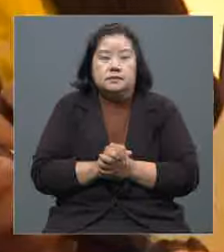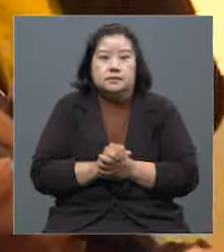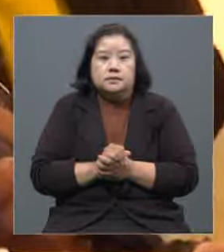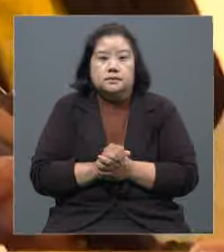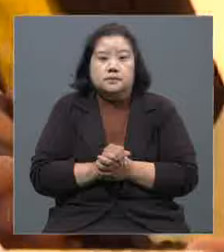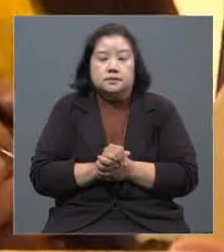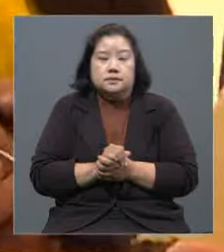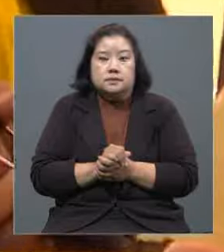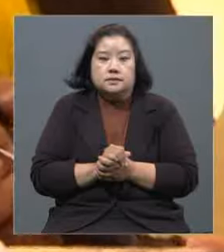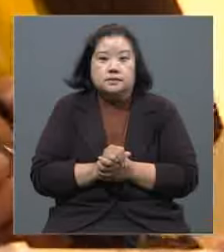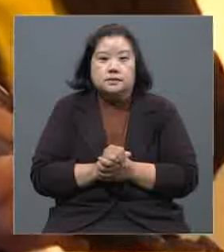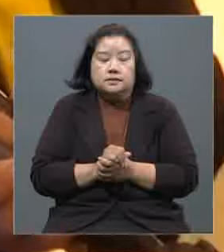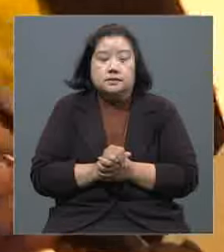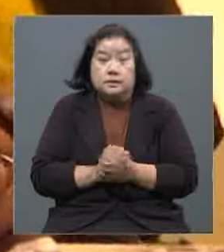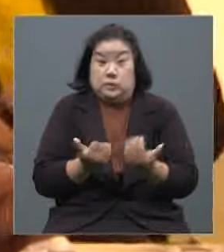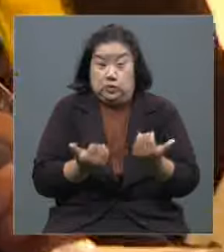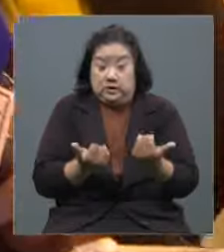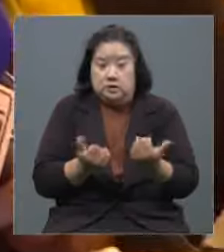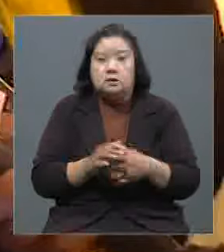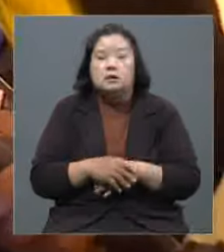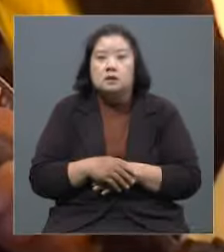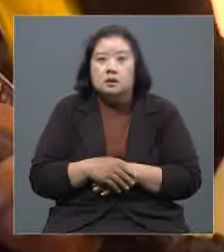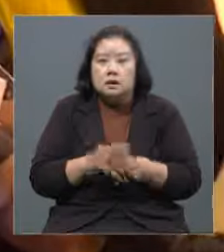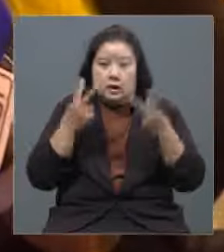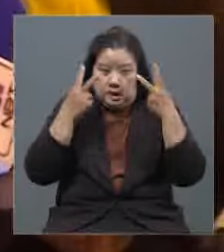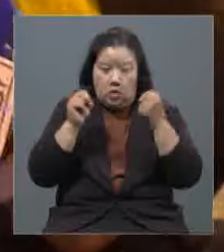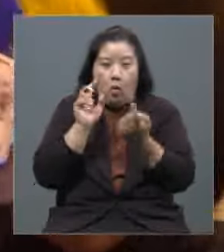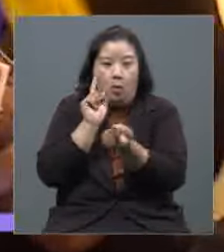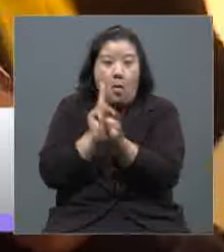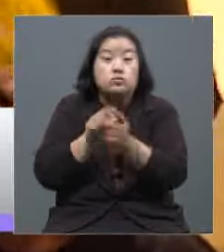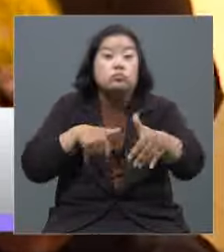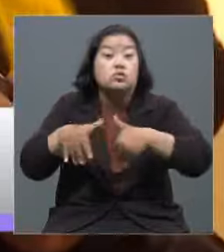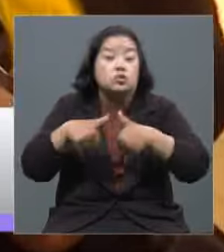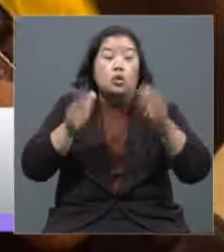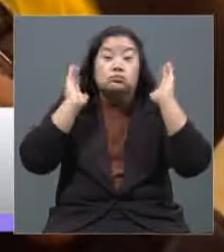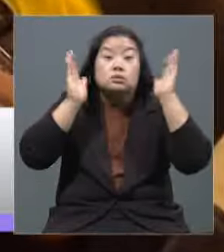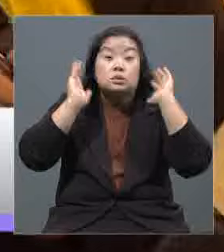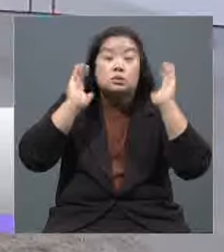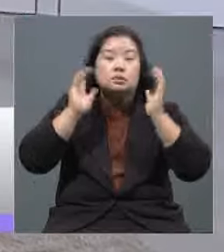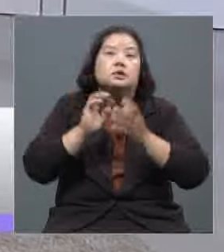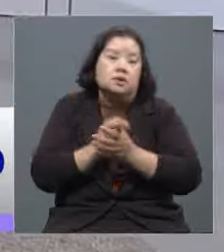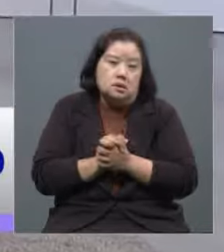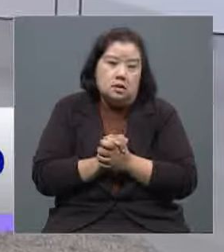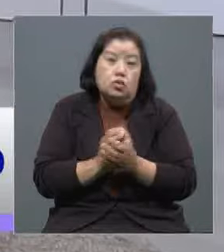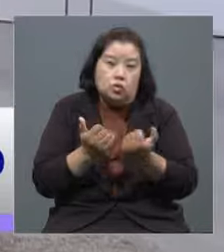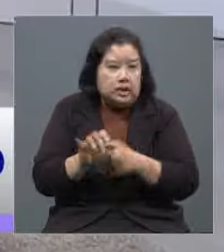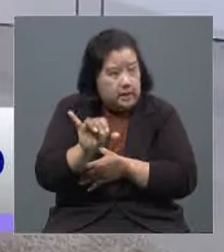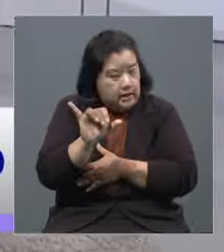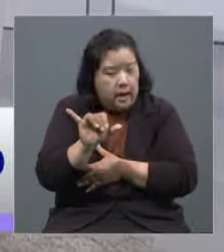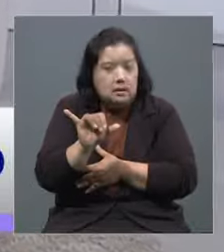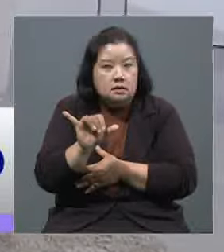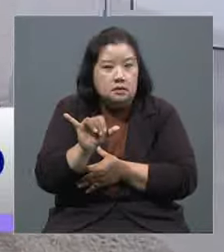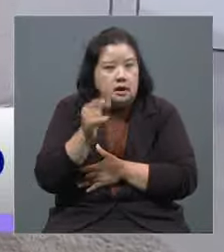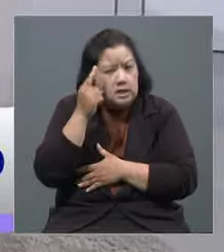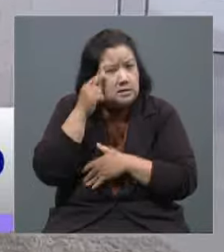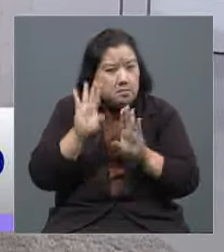ส่วนการเตรียมความพร้อมในการจัดรายการนายกรัฐมนตรีพบประชาชนเรื่องนี้นะคะทางรัฐมนตรีก็บอกว่าตอนนี้เนี่ยยังไม่ลงตัวเรื่องรูปแบบ